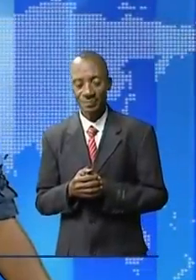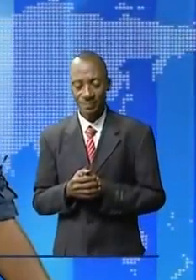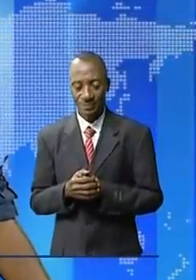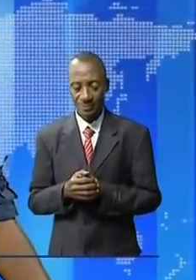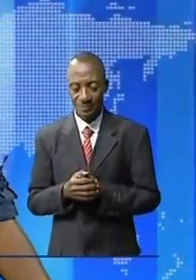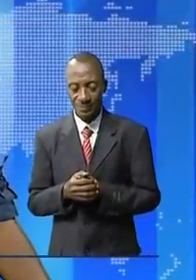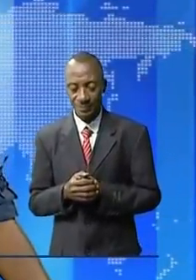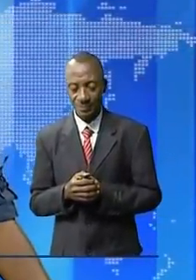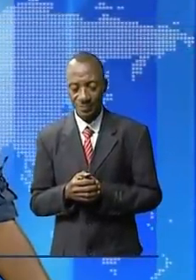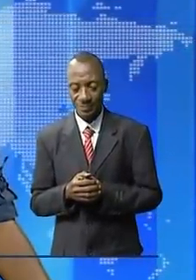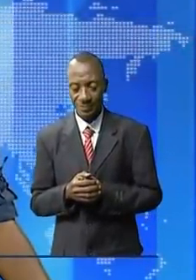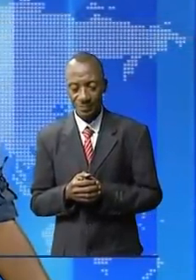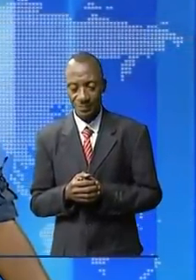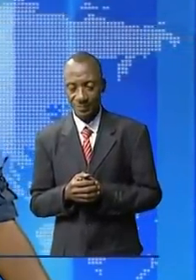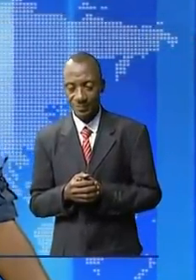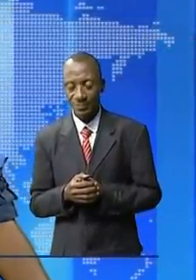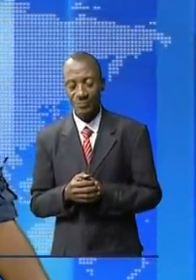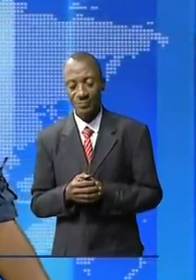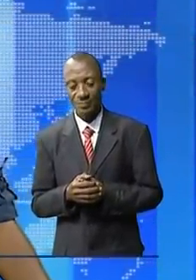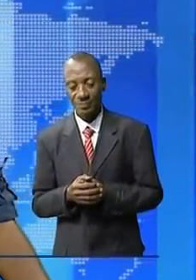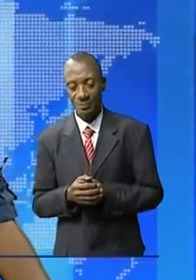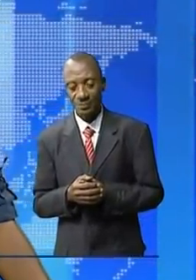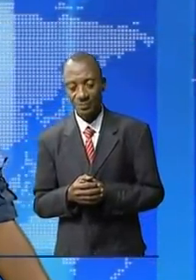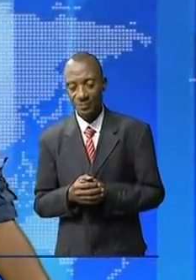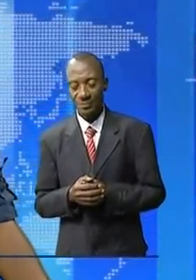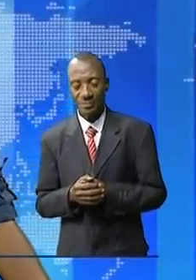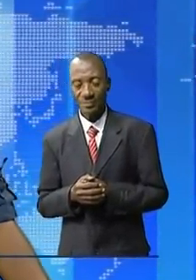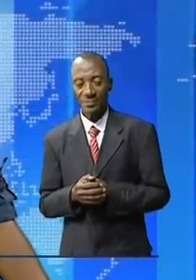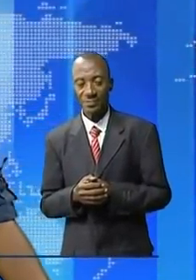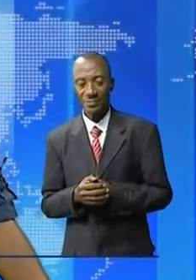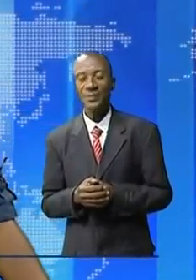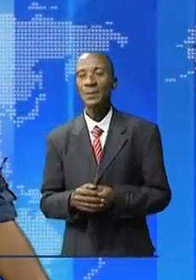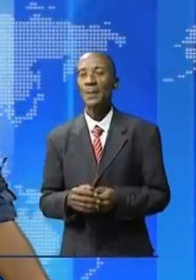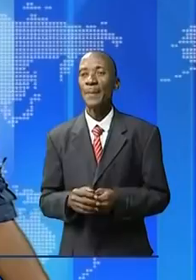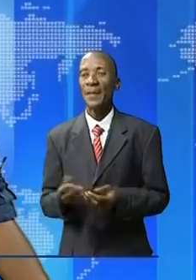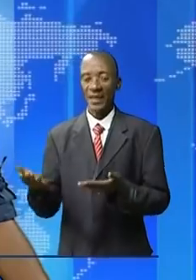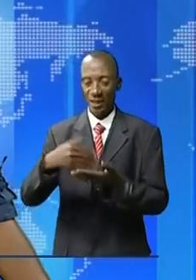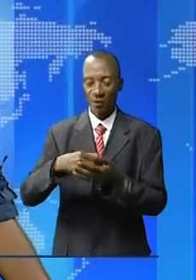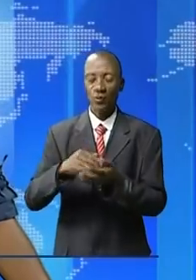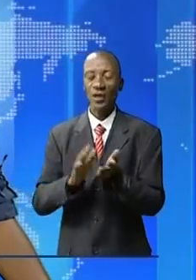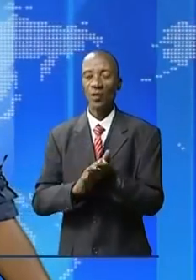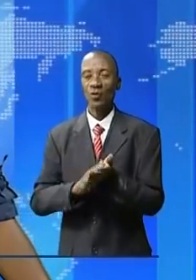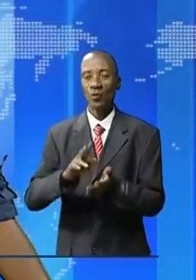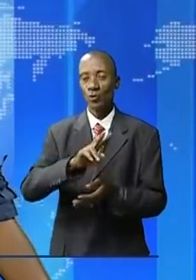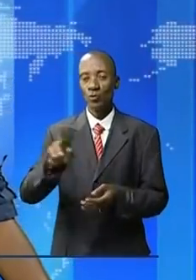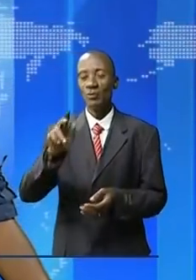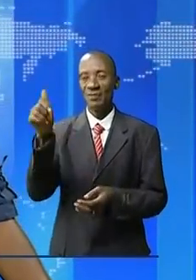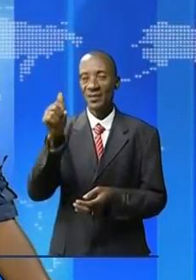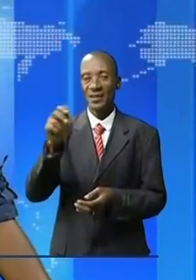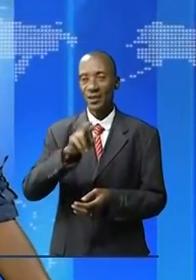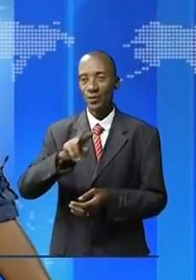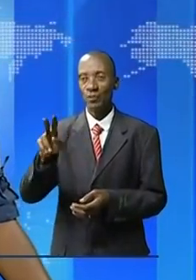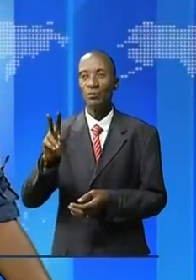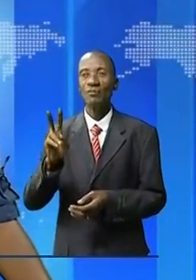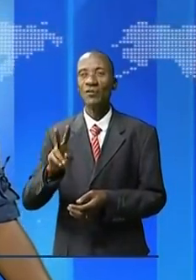Le train de la rentrée scolaire 2021-2022 est déjà lancé sur toute l'étendue de la République démocratique